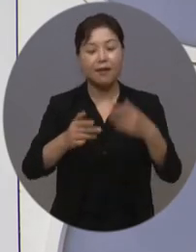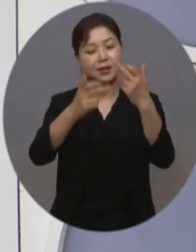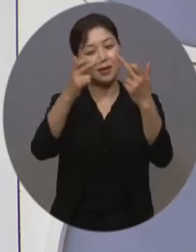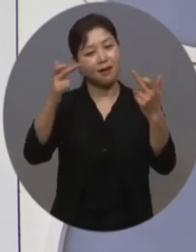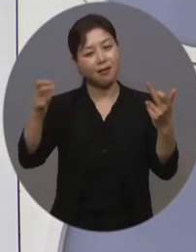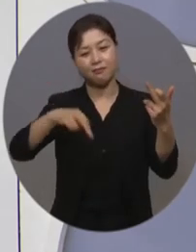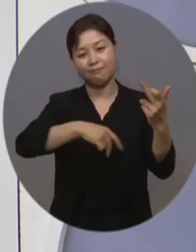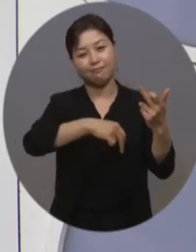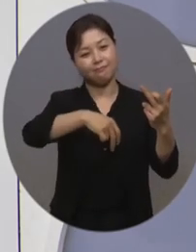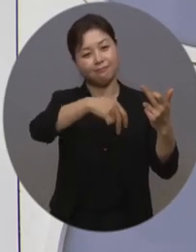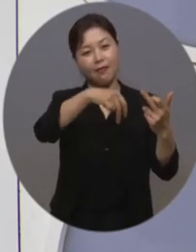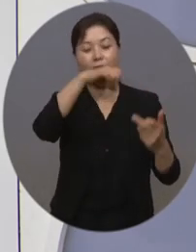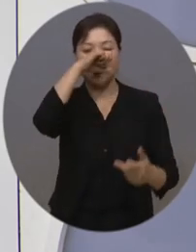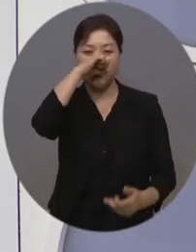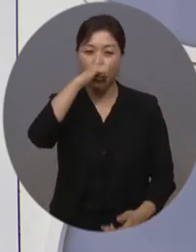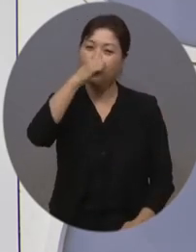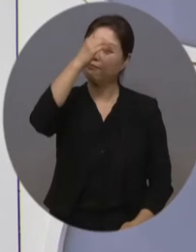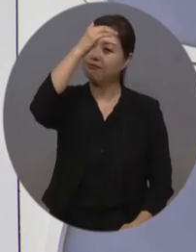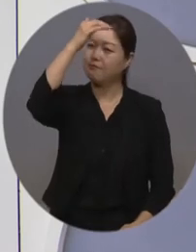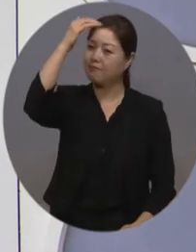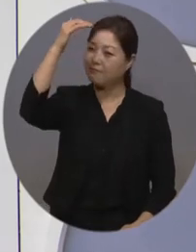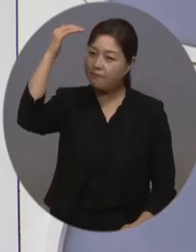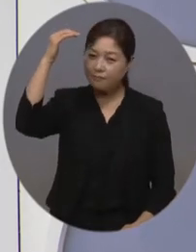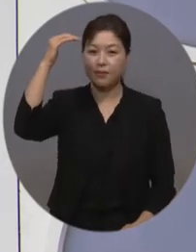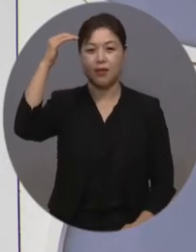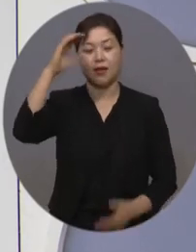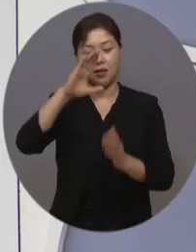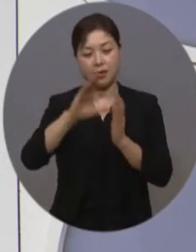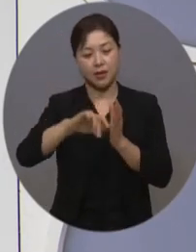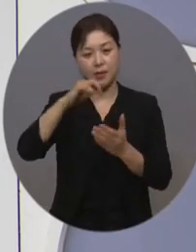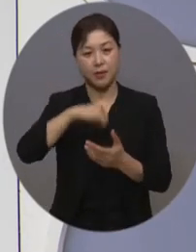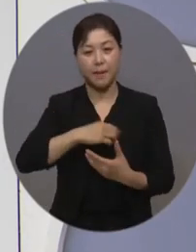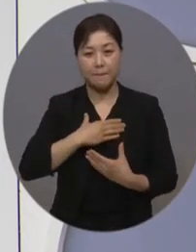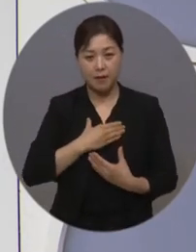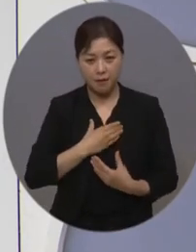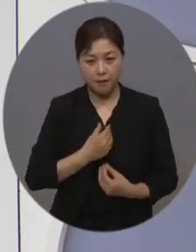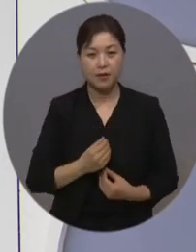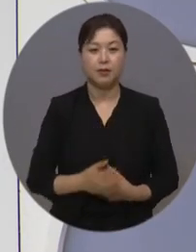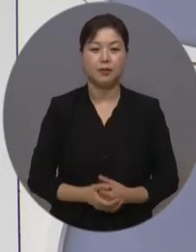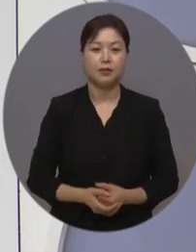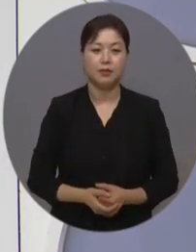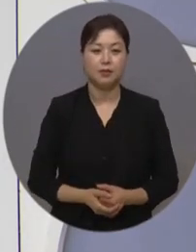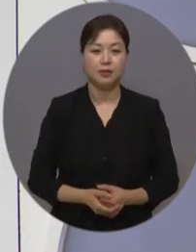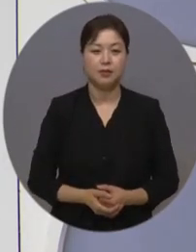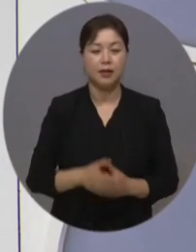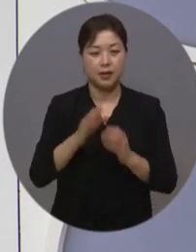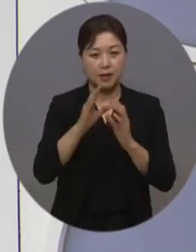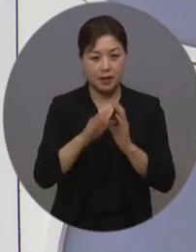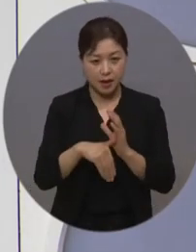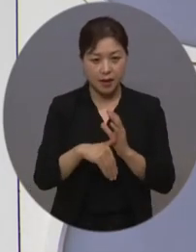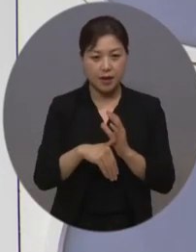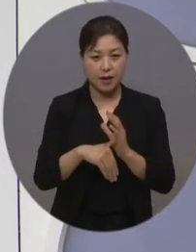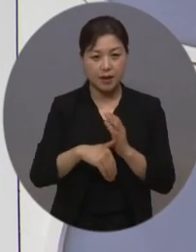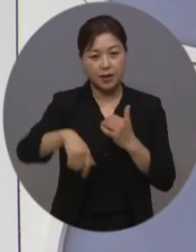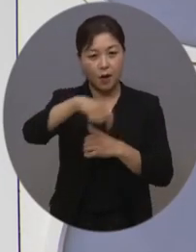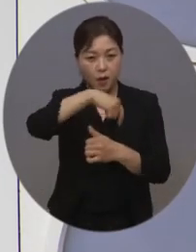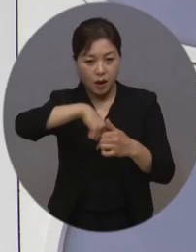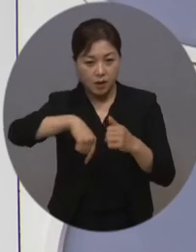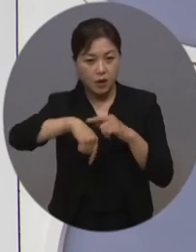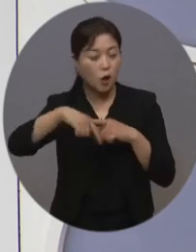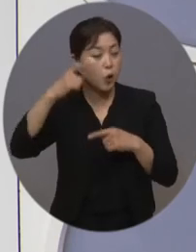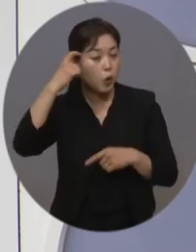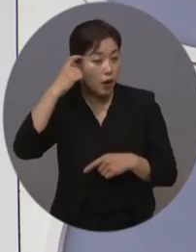간다든가, 좋은 경치를 본다든가, 그럴 때는 마음이 이제 편안하게 되는데, 그때 그 상태를 우리가 뇌